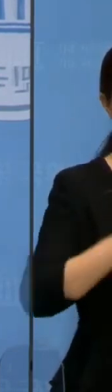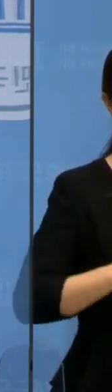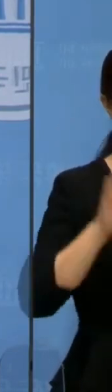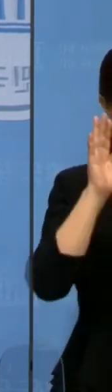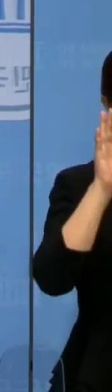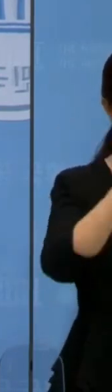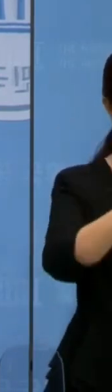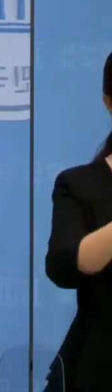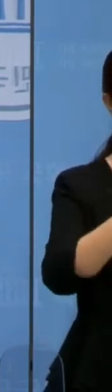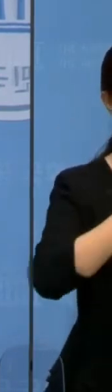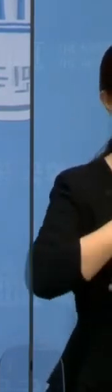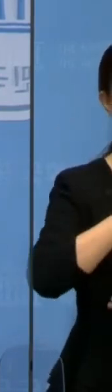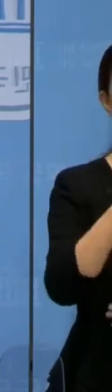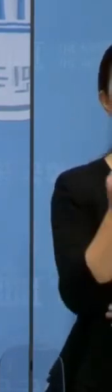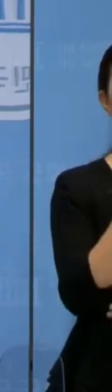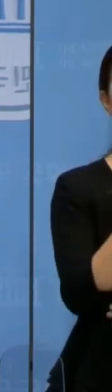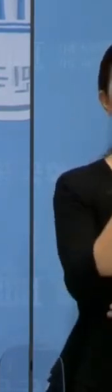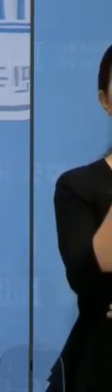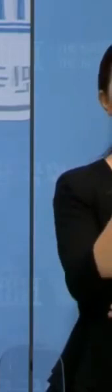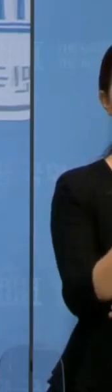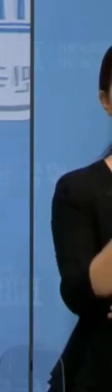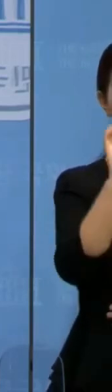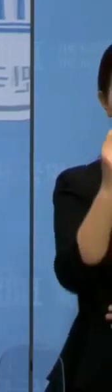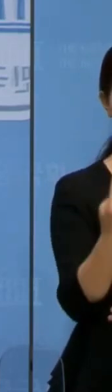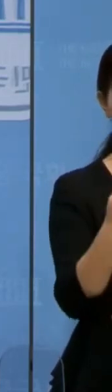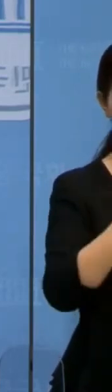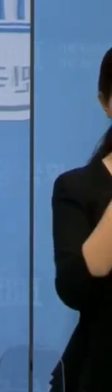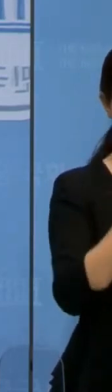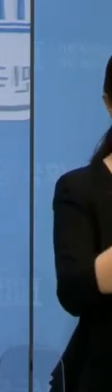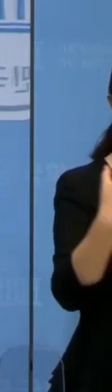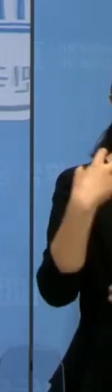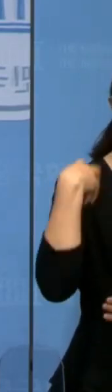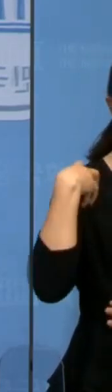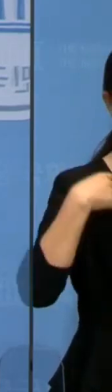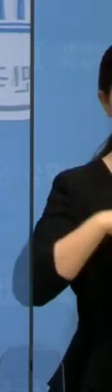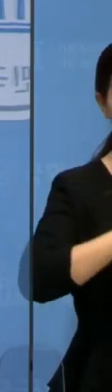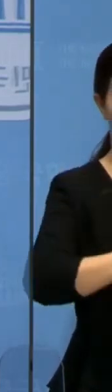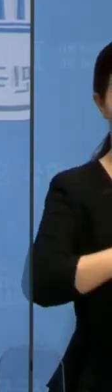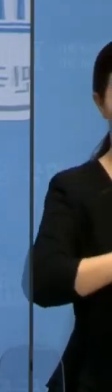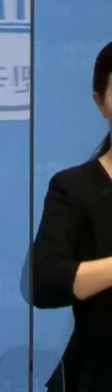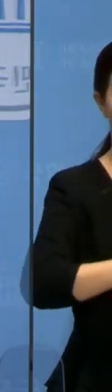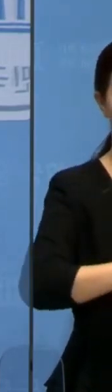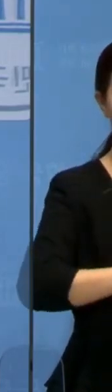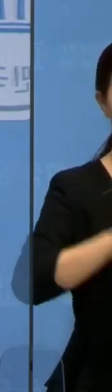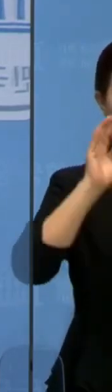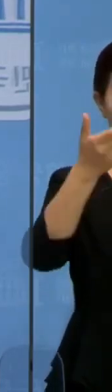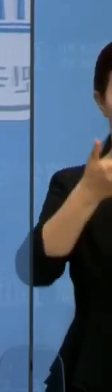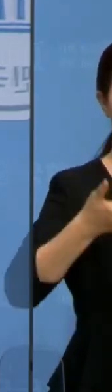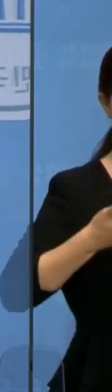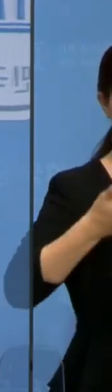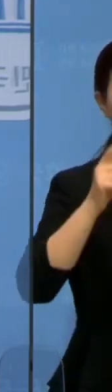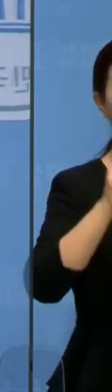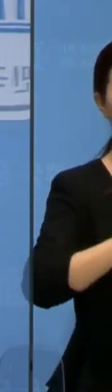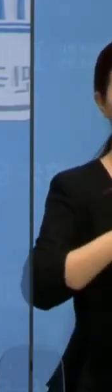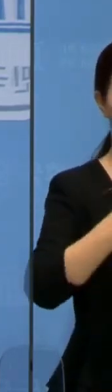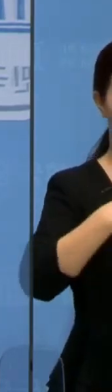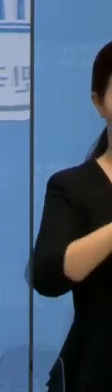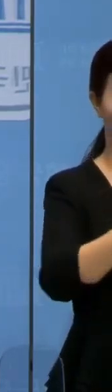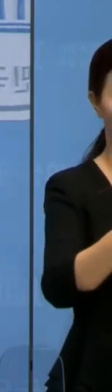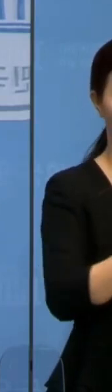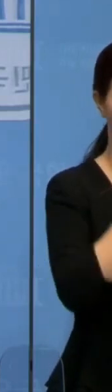홍영표가 온전히 받아 안겠습니다. 그 성원, 당 혁신과